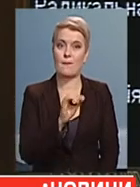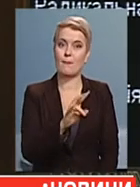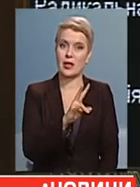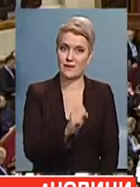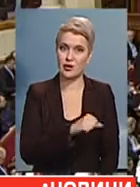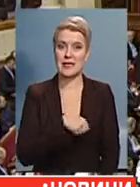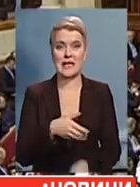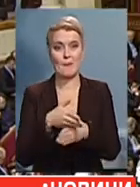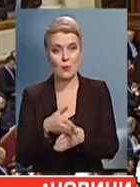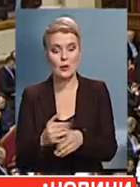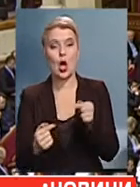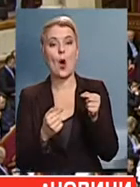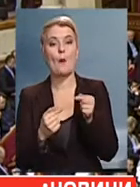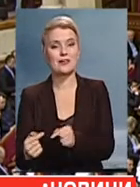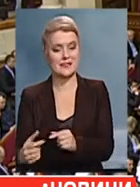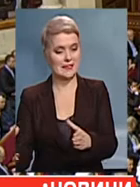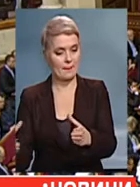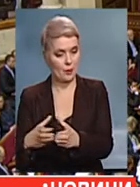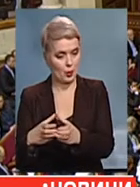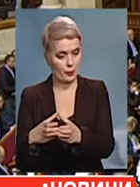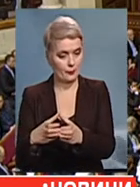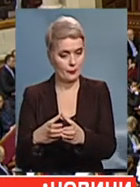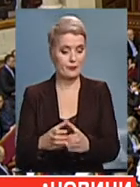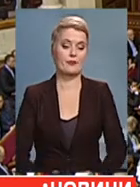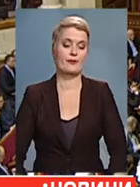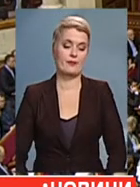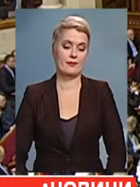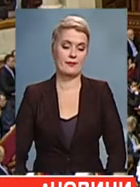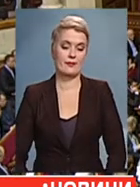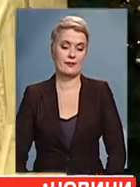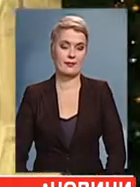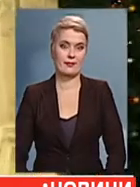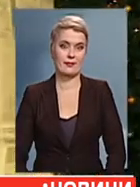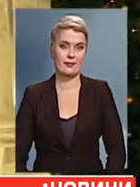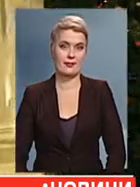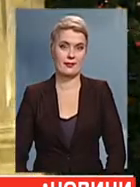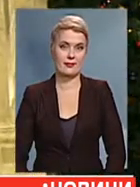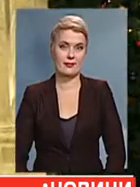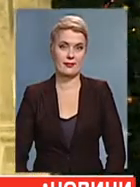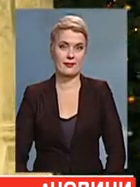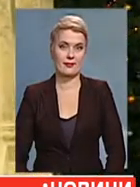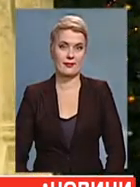частково «Самопомочі» та «Опозиційного блоку». Вікторія Рощина, Володимир Вістяка, Дмитро Шанчук, Валентина Бречко. Новини на Першому.